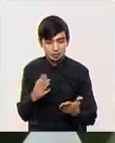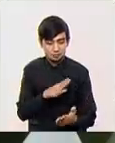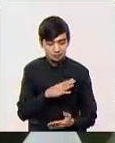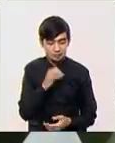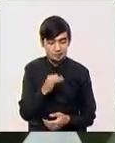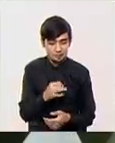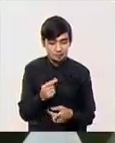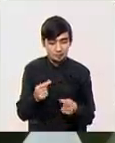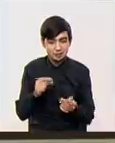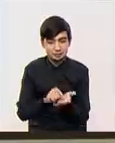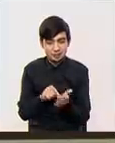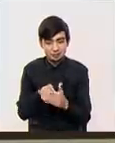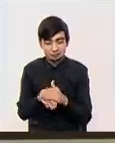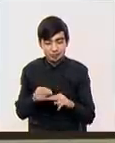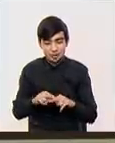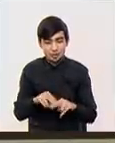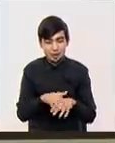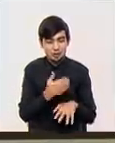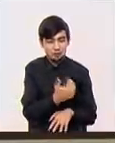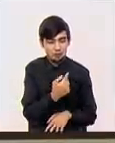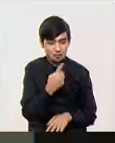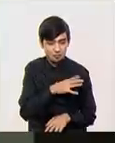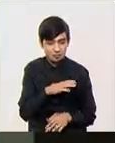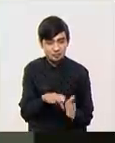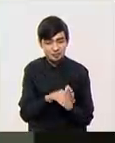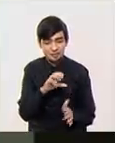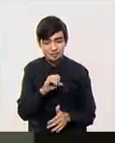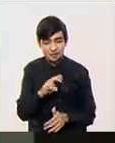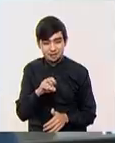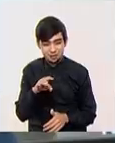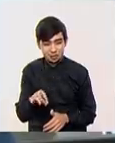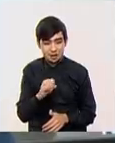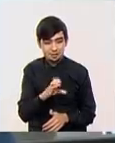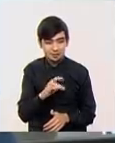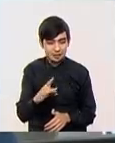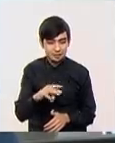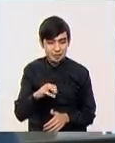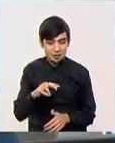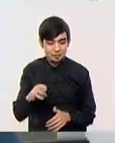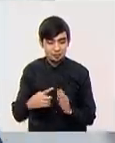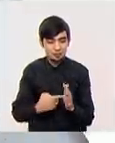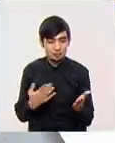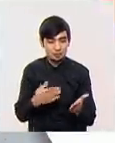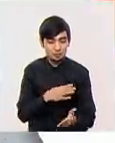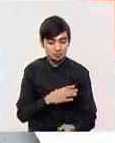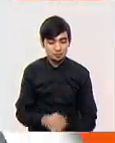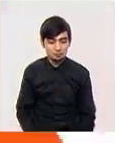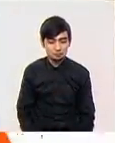Ал қаржы қордың емес, халықтыкі деген сенаторлар Асқар Мәминге қандай талап қойды?